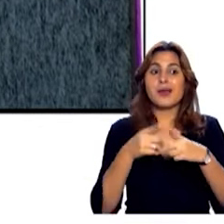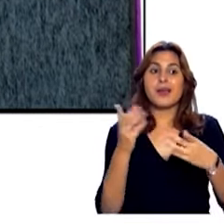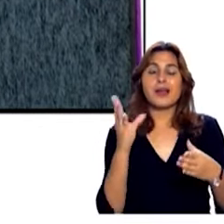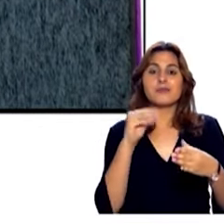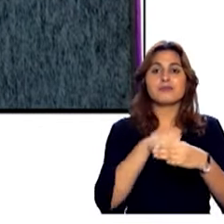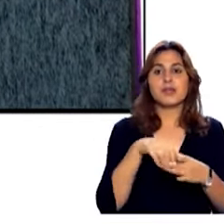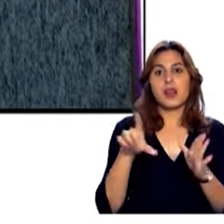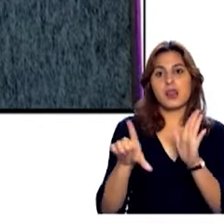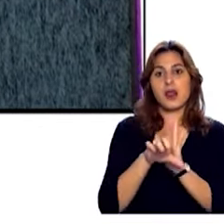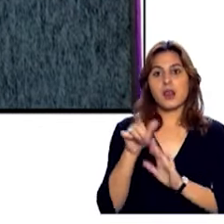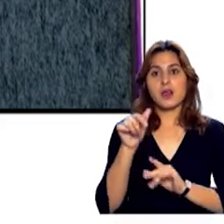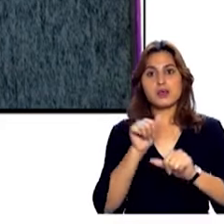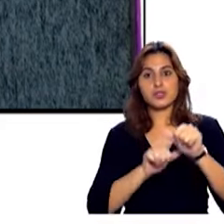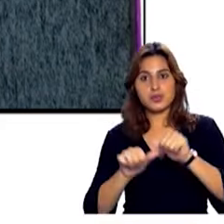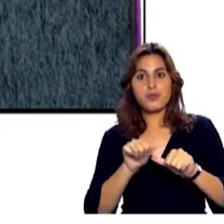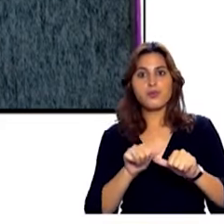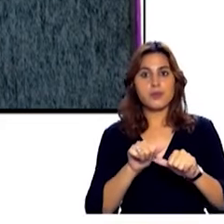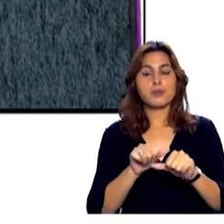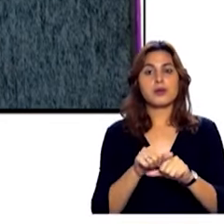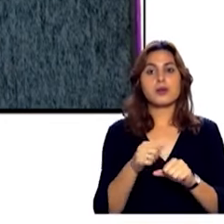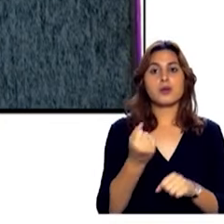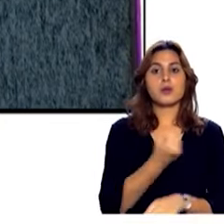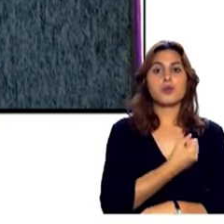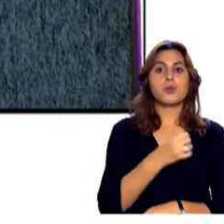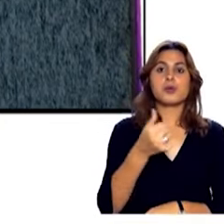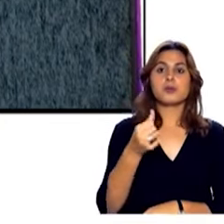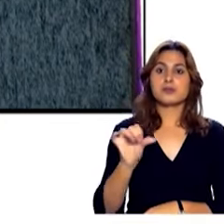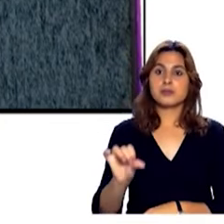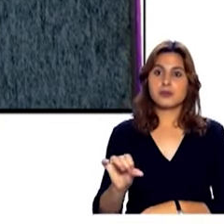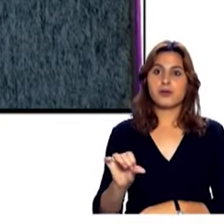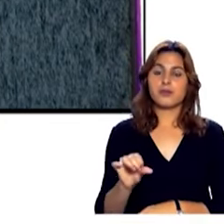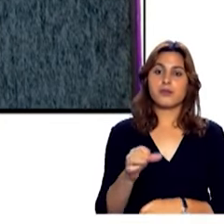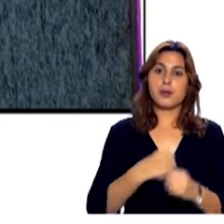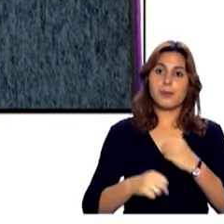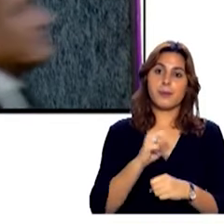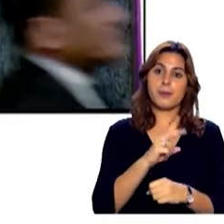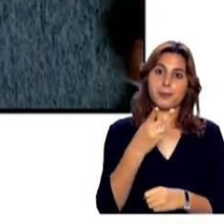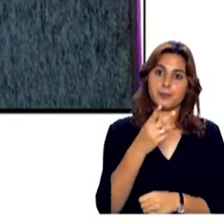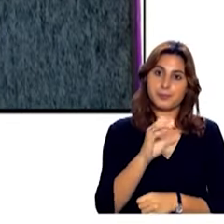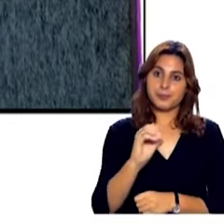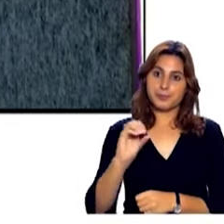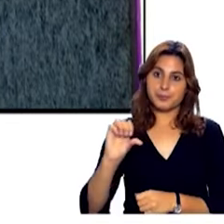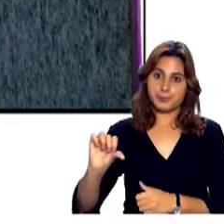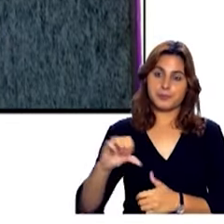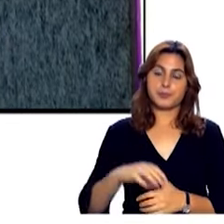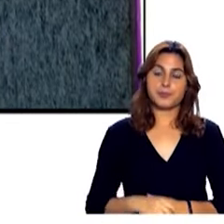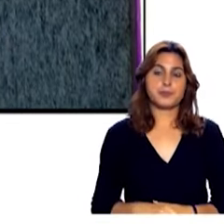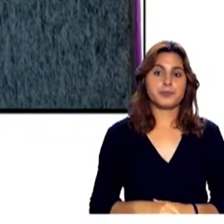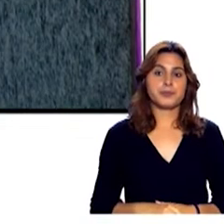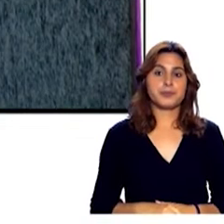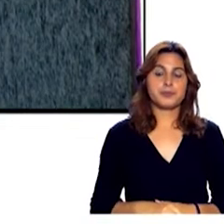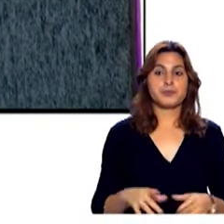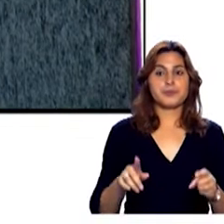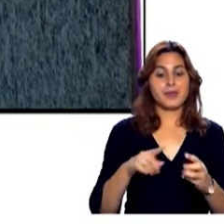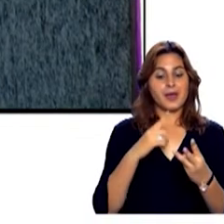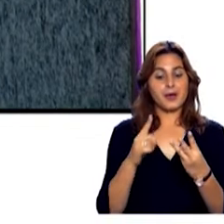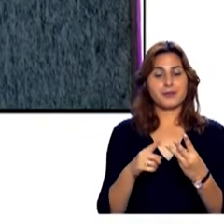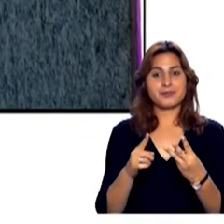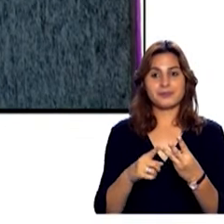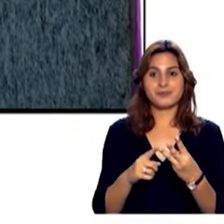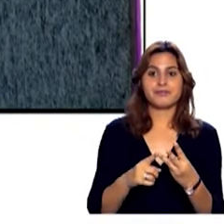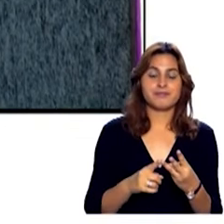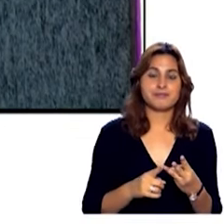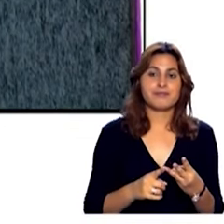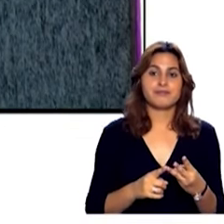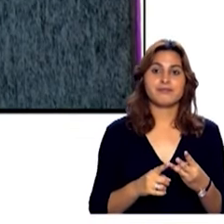69 del 2009 e infine un terza parte un breve bilancio su questi